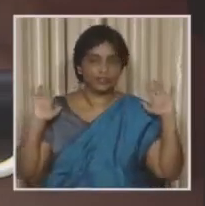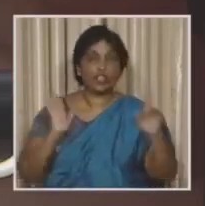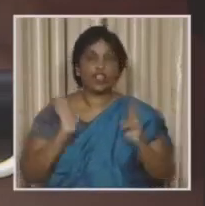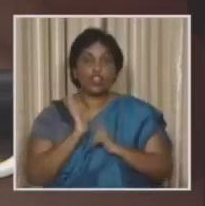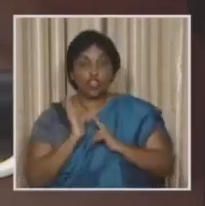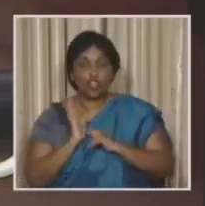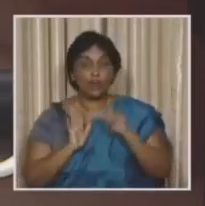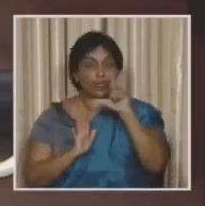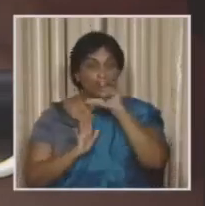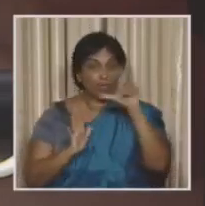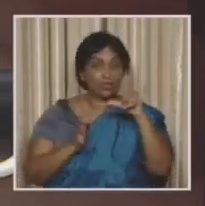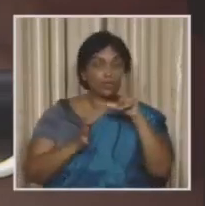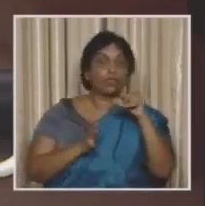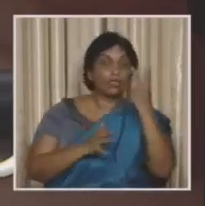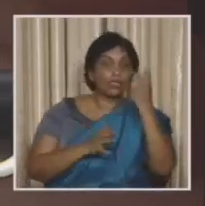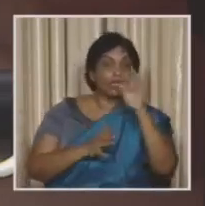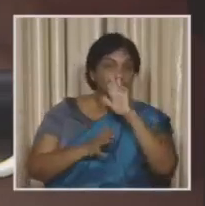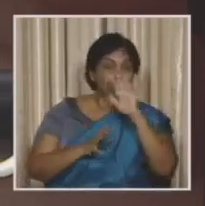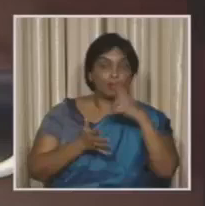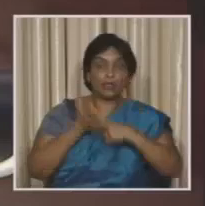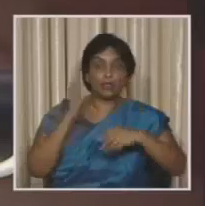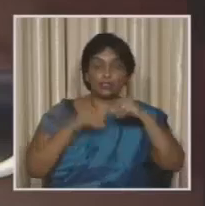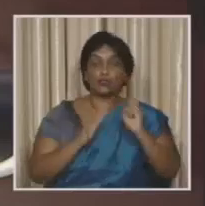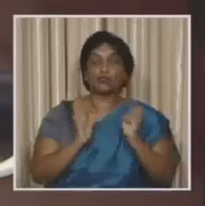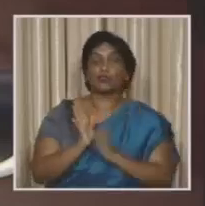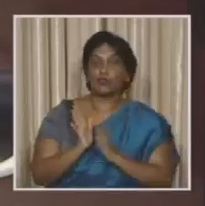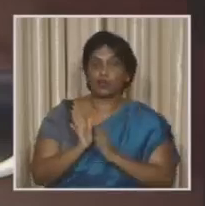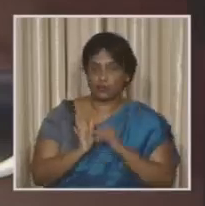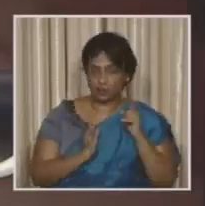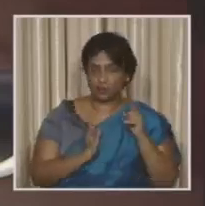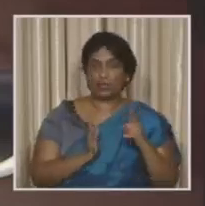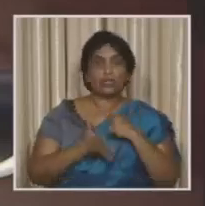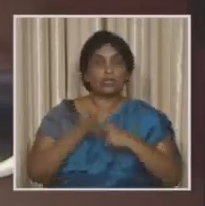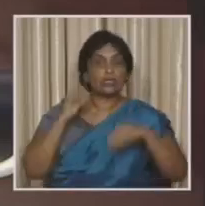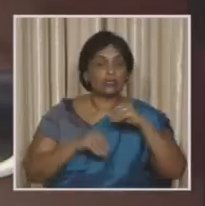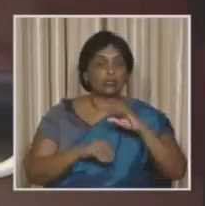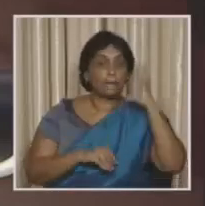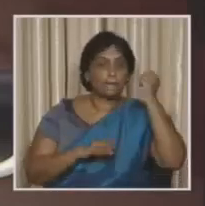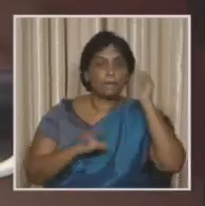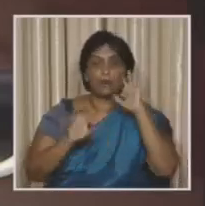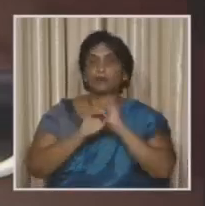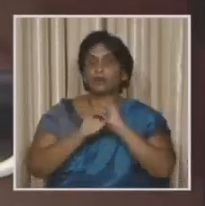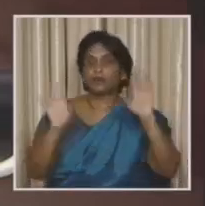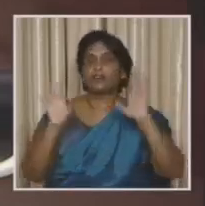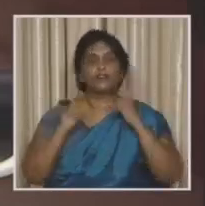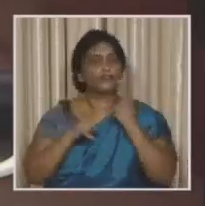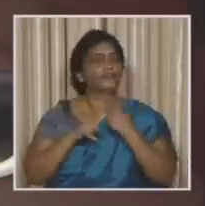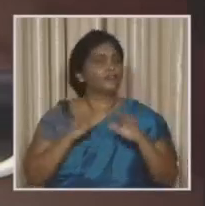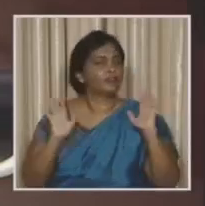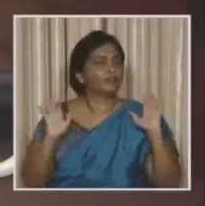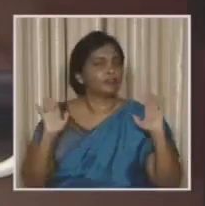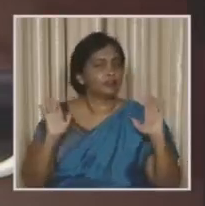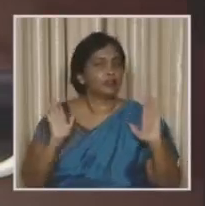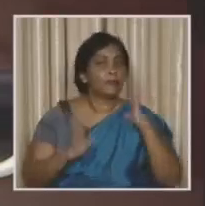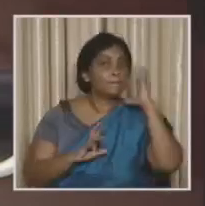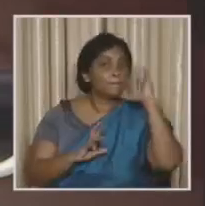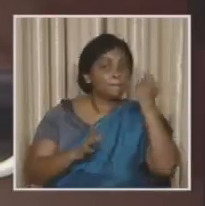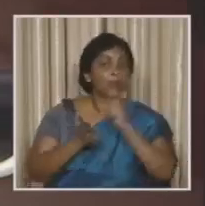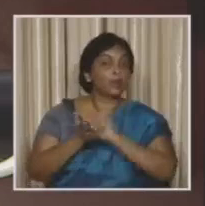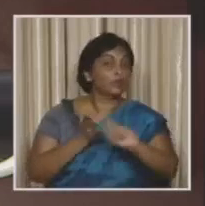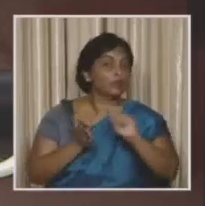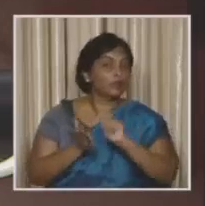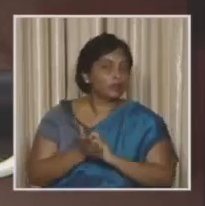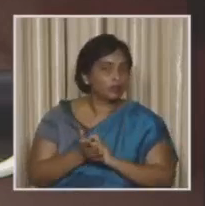November masa dahatun da didas dahana me metuwarna komisam kare. Chand pati palle prakashara pat kirima vitarai. Pati palle liwe